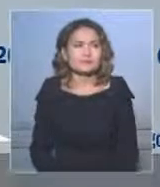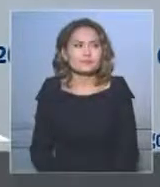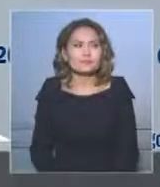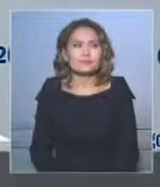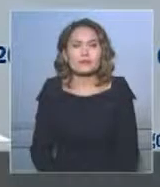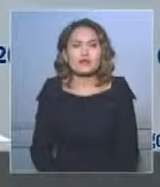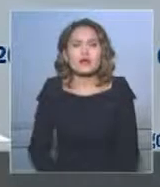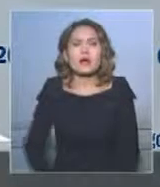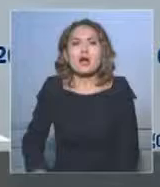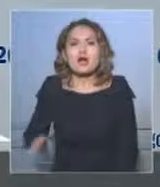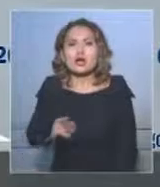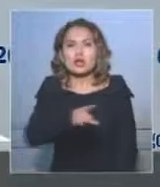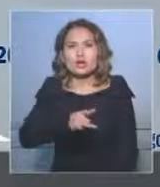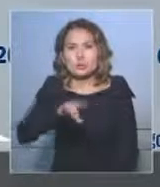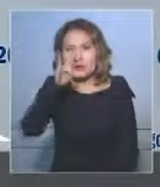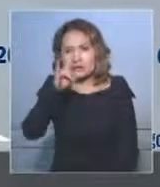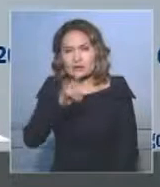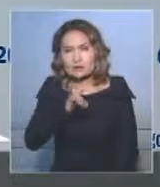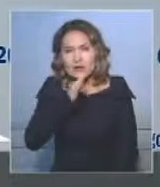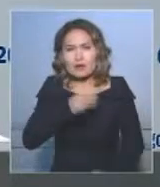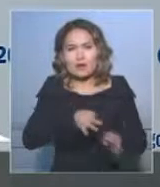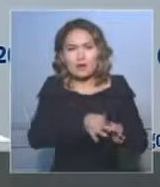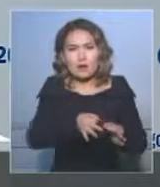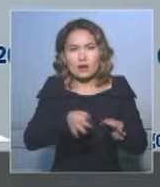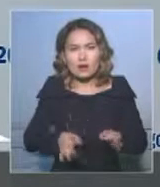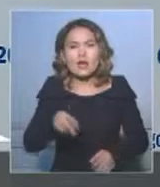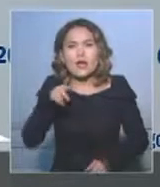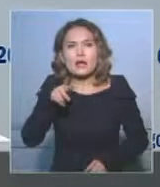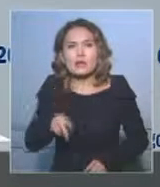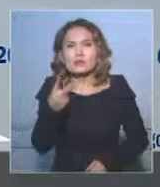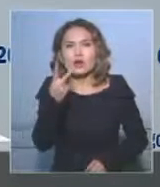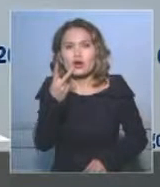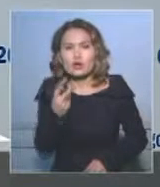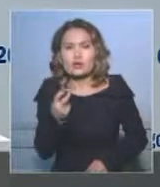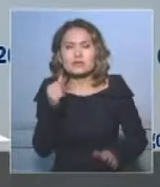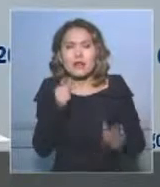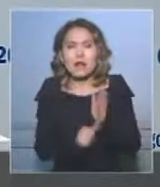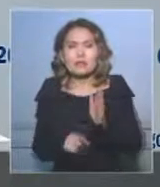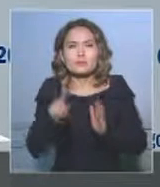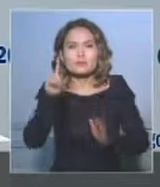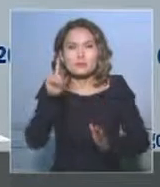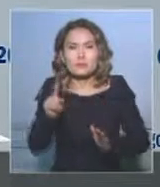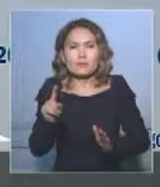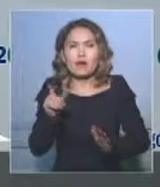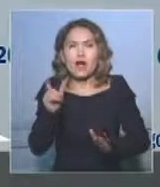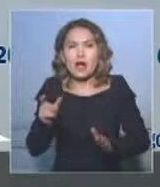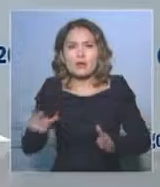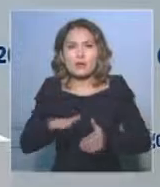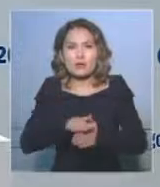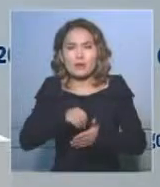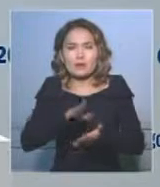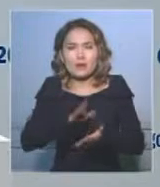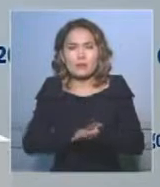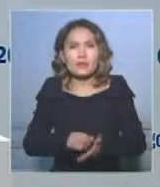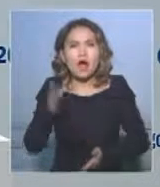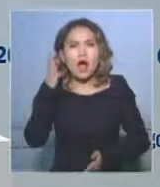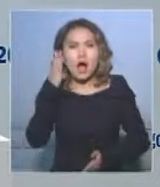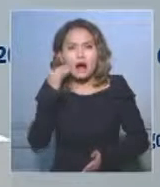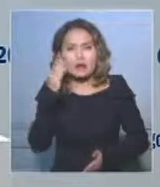Республикада мәслихаттар депутаттығына 2865 үміткер ұсынылып отыр. Олардың ішінде облыстық Астана және Алматы